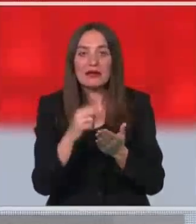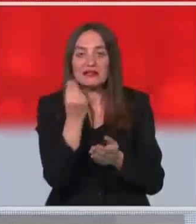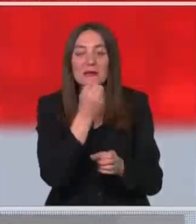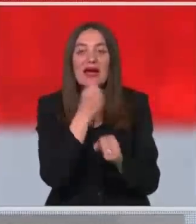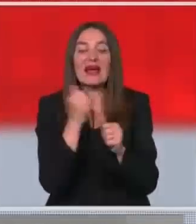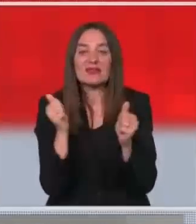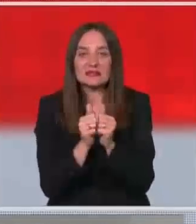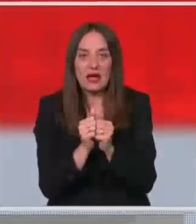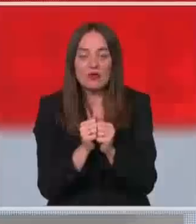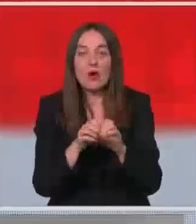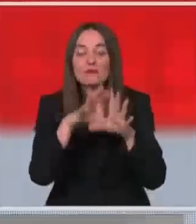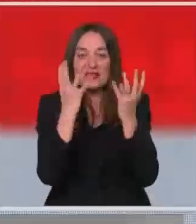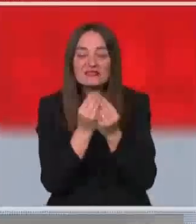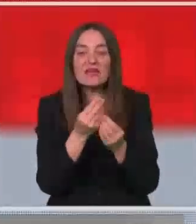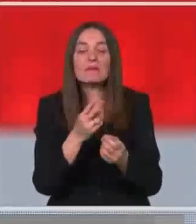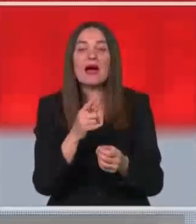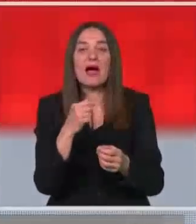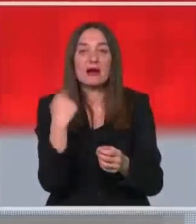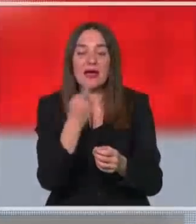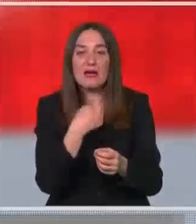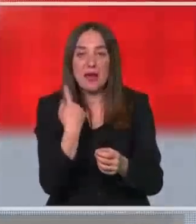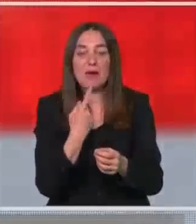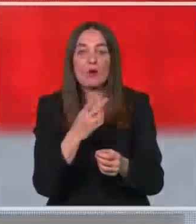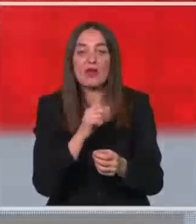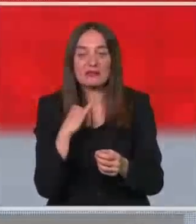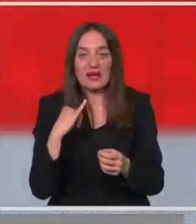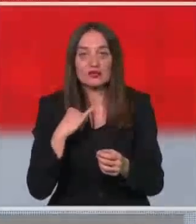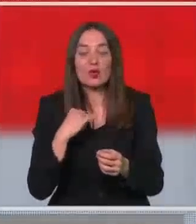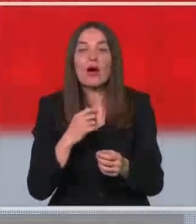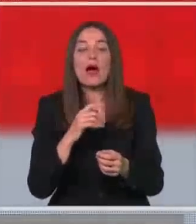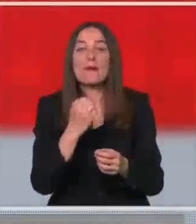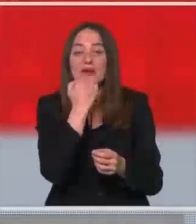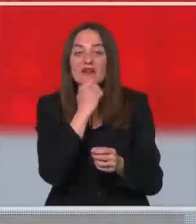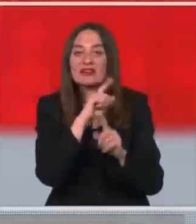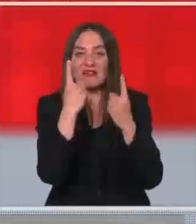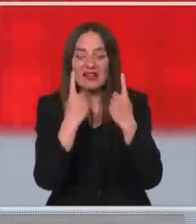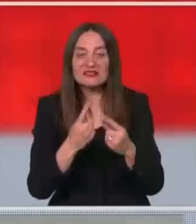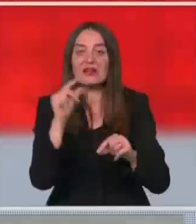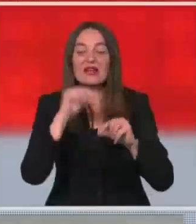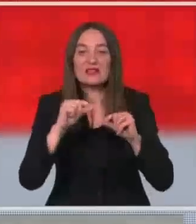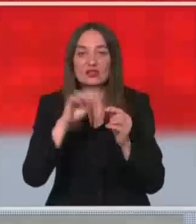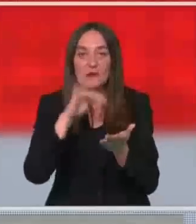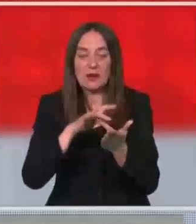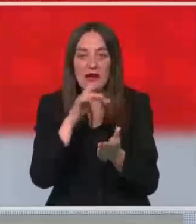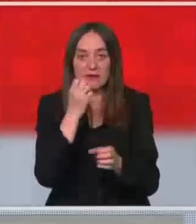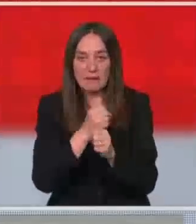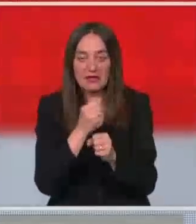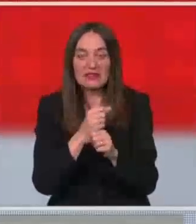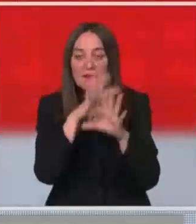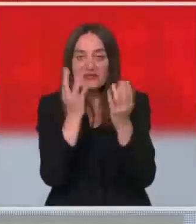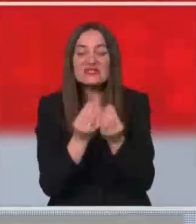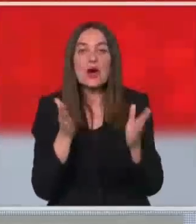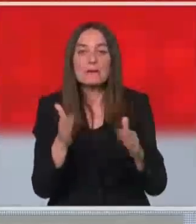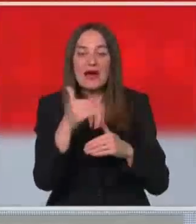rade zajedno. Dakle, svima je u interesu da nam privreda nestane, svima je u interesu da sačuvamo radna mesta. I ceo